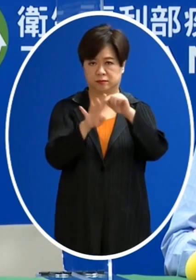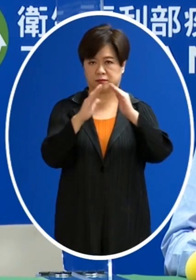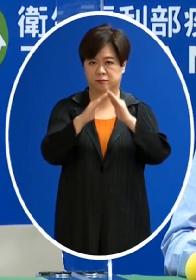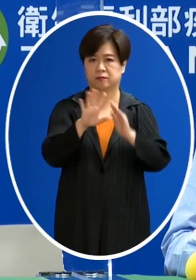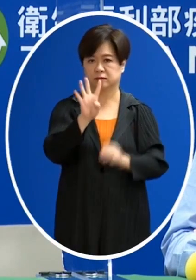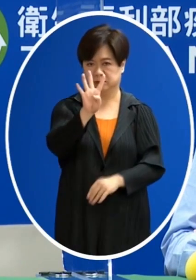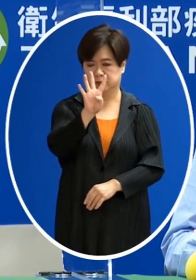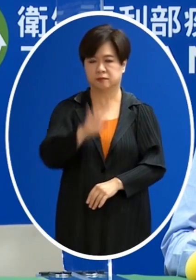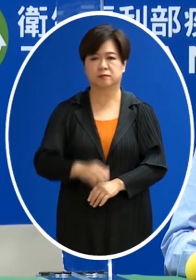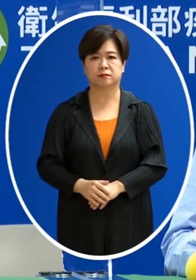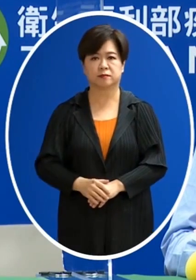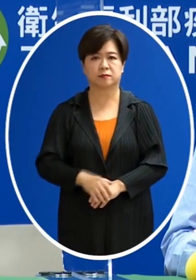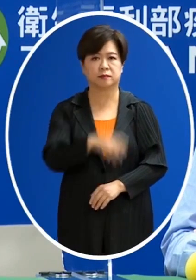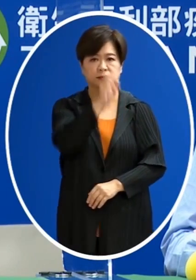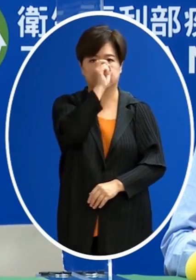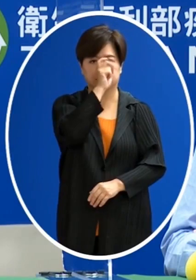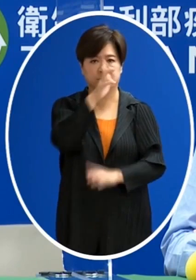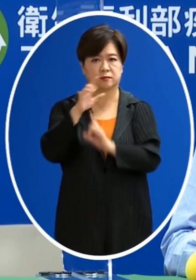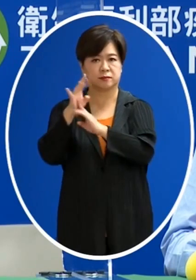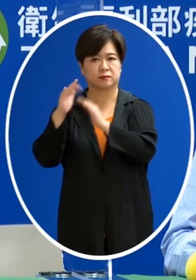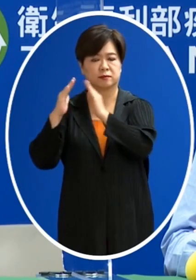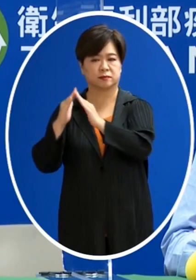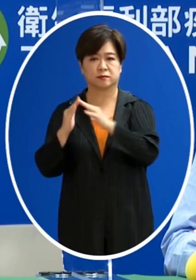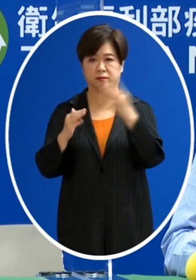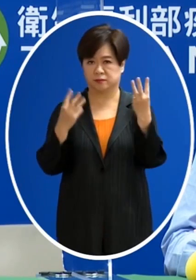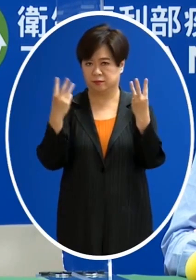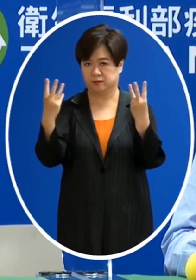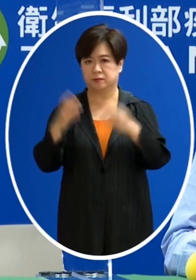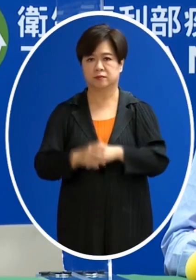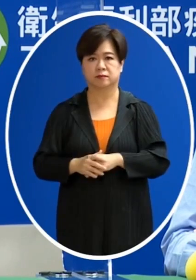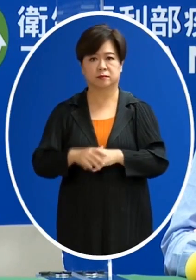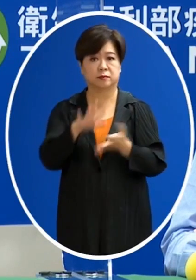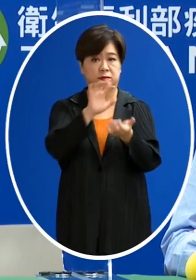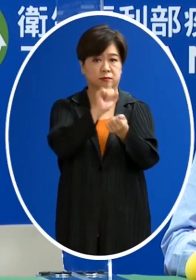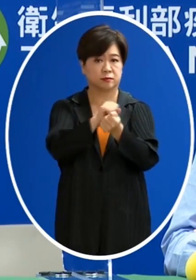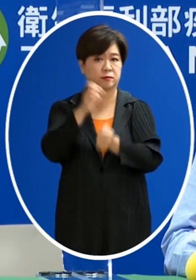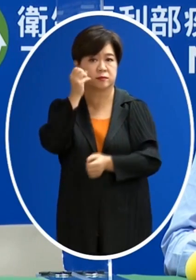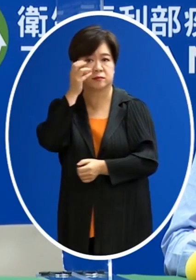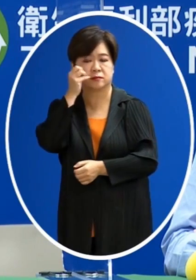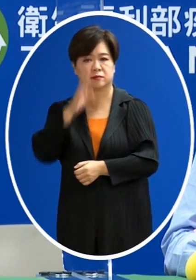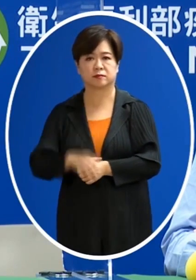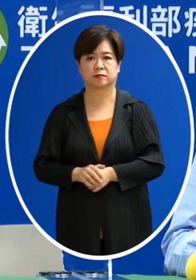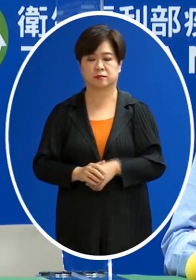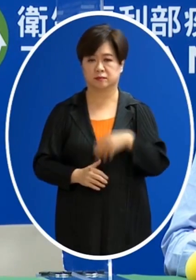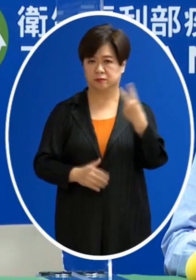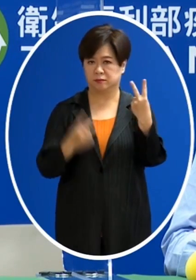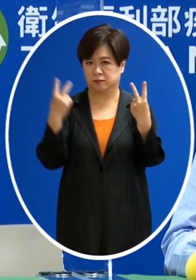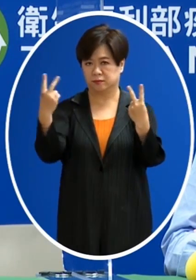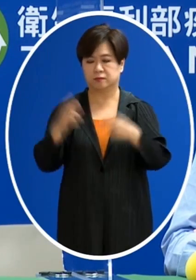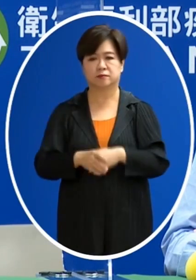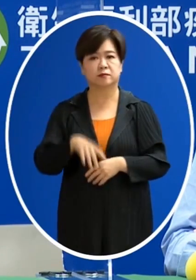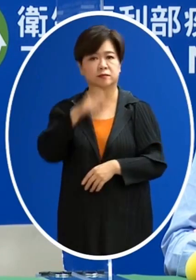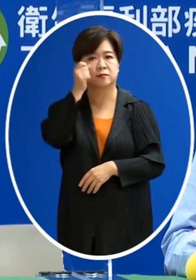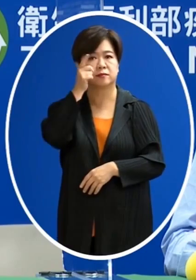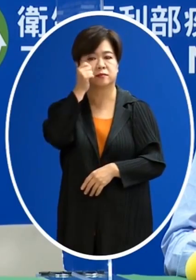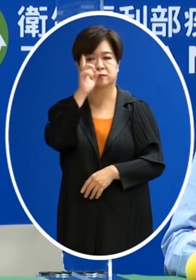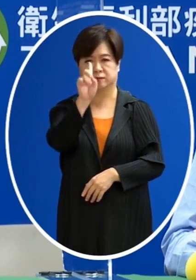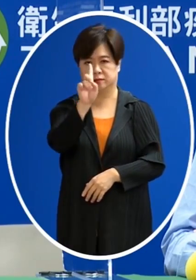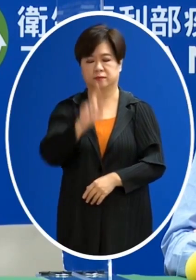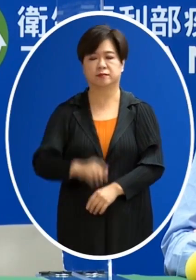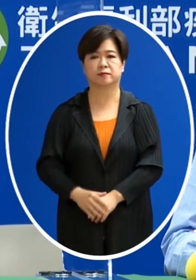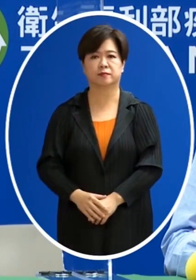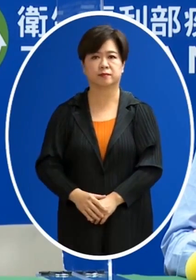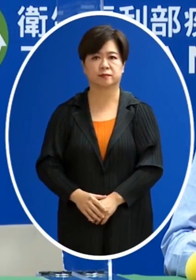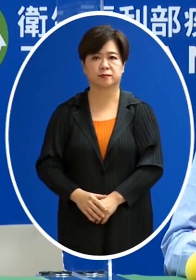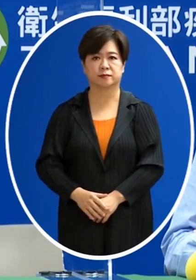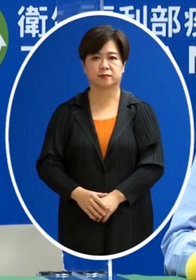例，宜兰县及新竹市各3例，云林县及花莲县各2例，台南县一例。好，